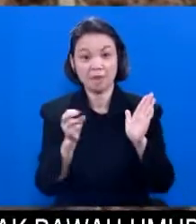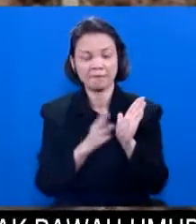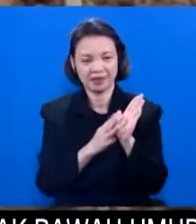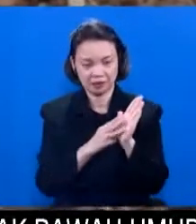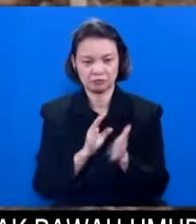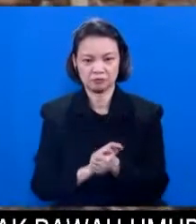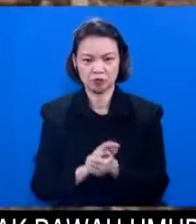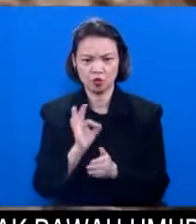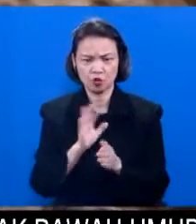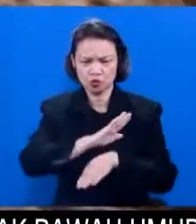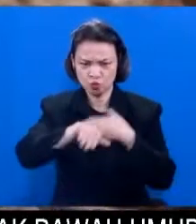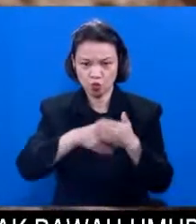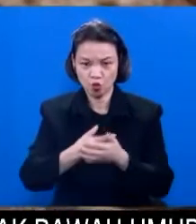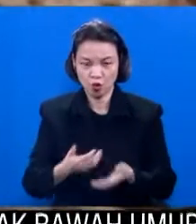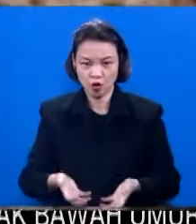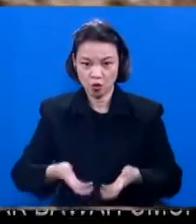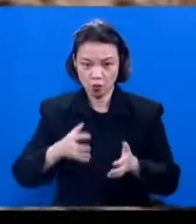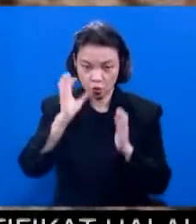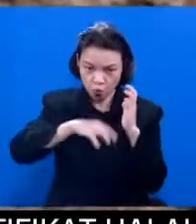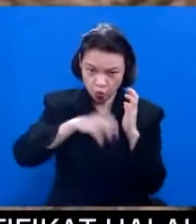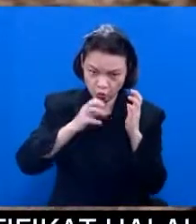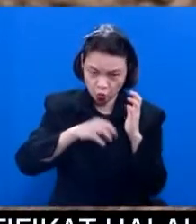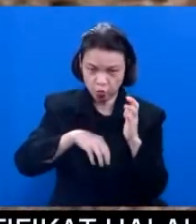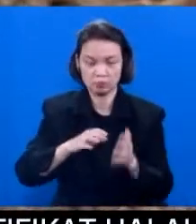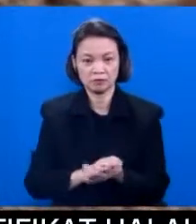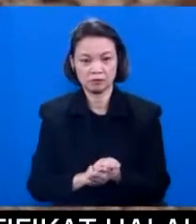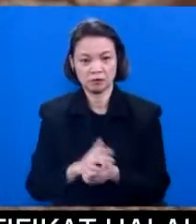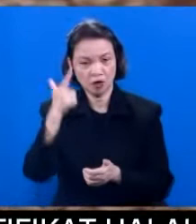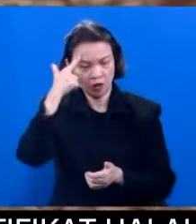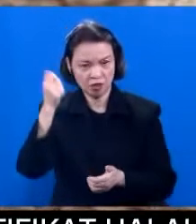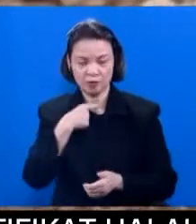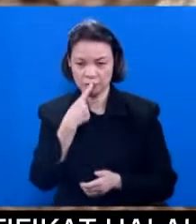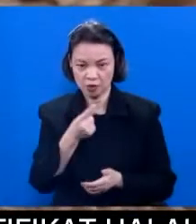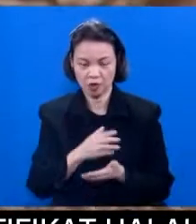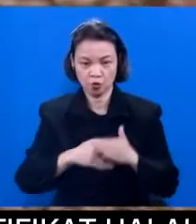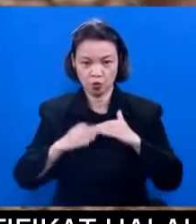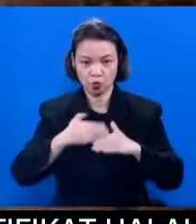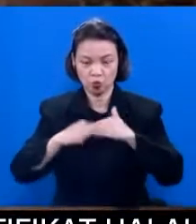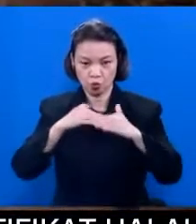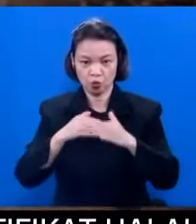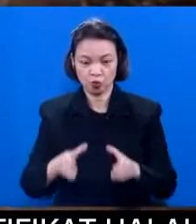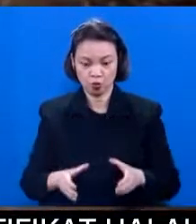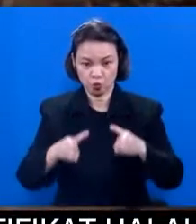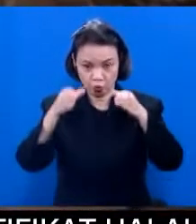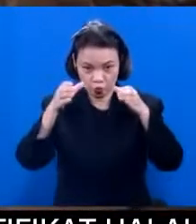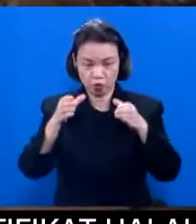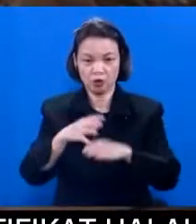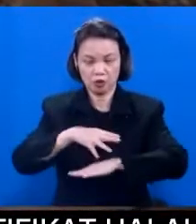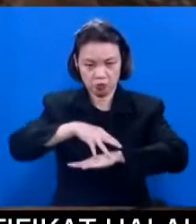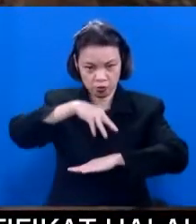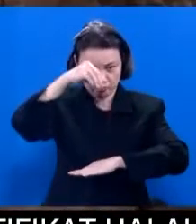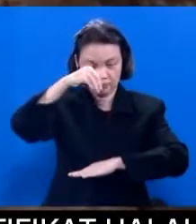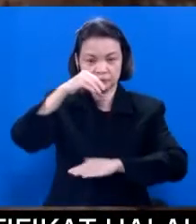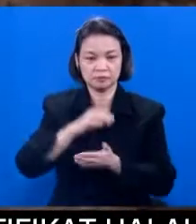Meski belum keseluruhan tergali, namun arkeolog menduga jika struktur bangunan kuno itu adalah bagian tubuh dan kaki bangunan suci